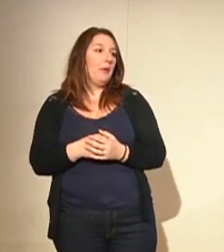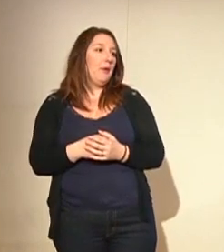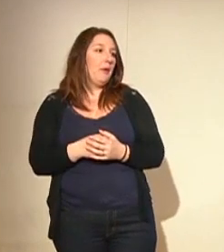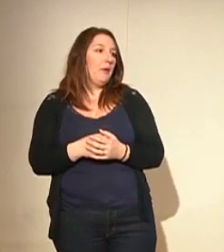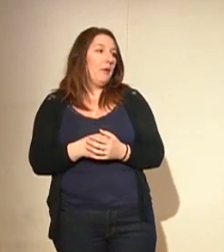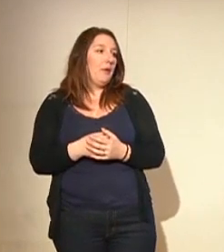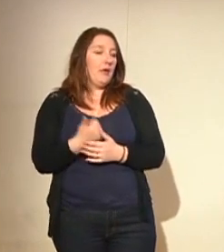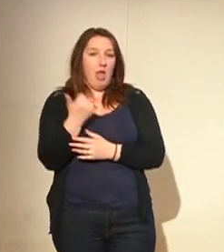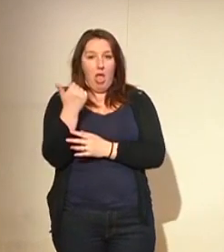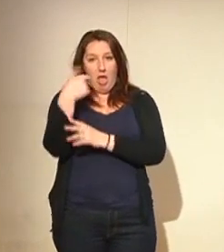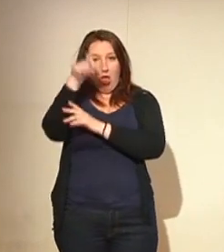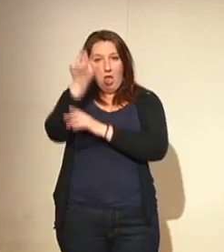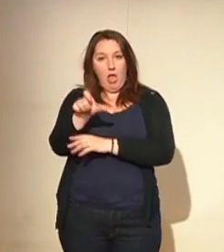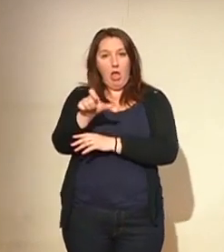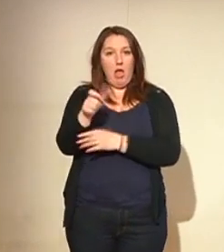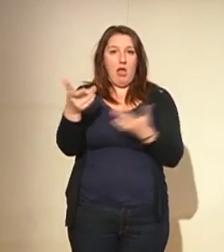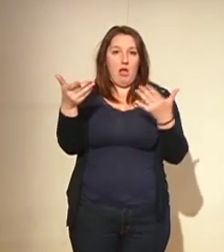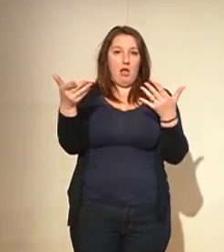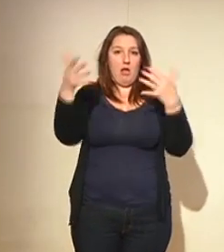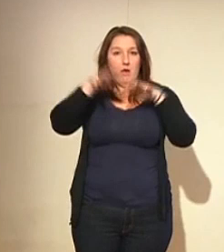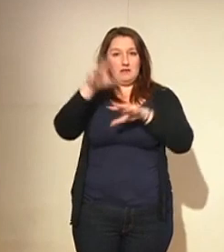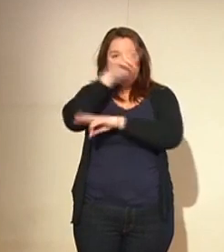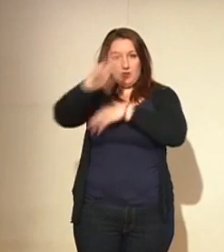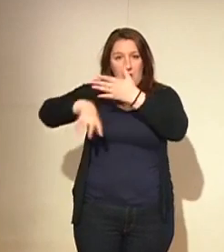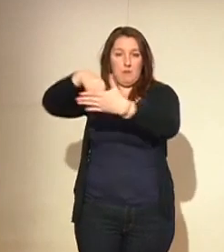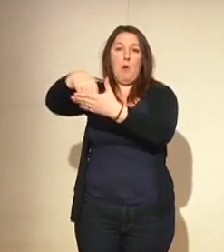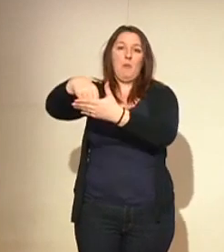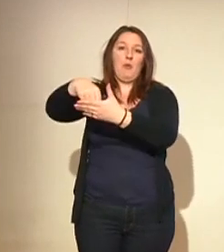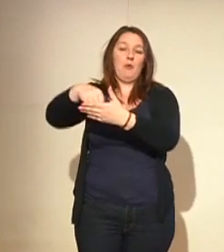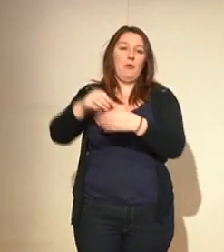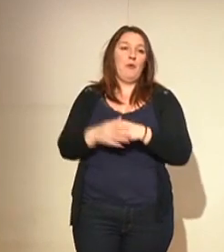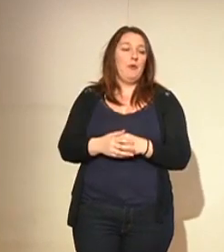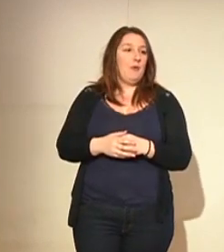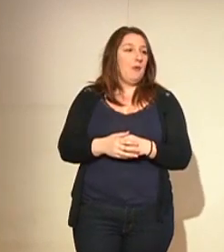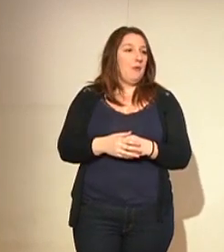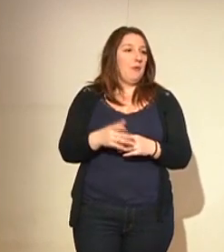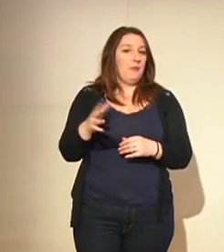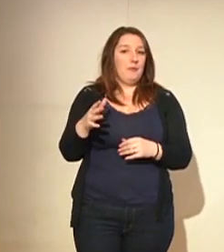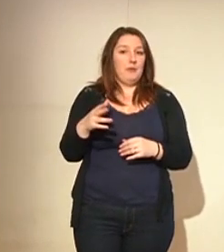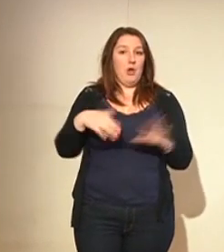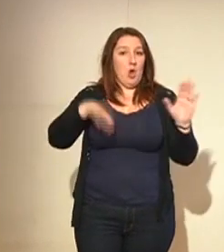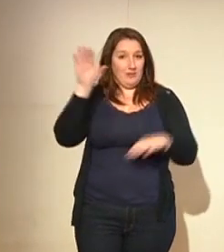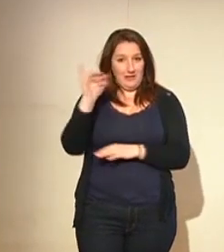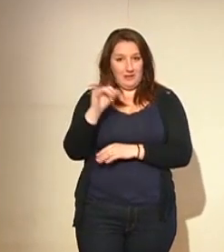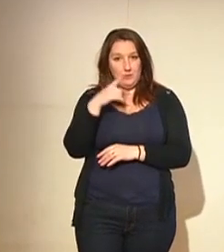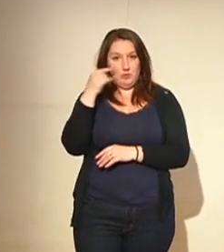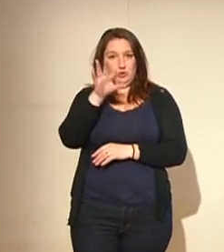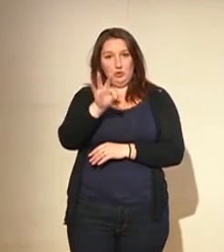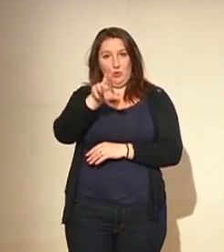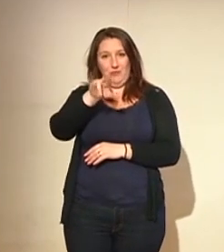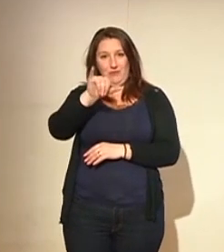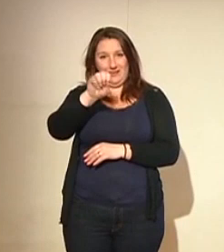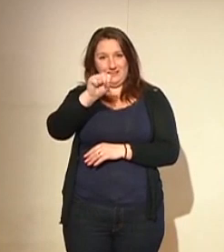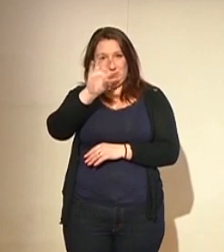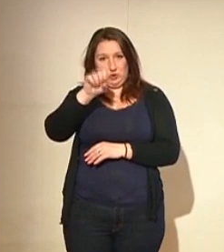avons un membre de de l'assemblée générale donc son candidat monsieur fristau avec pour